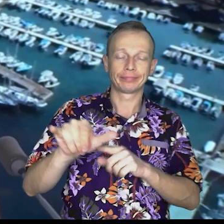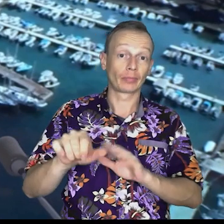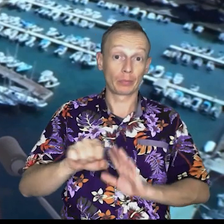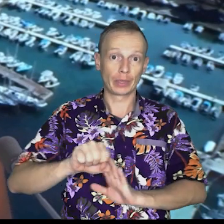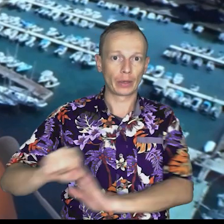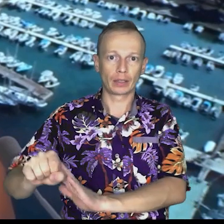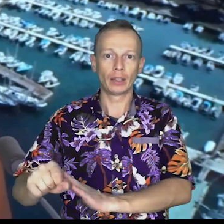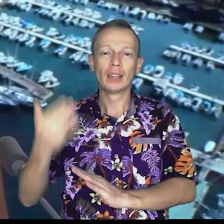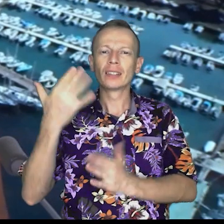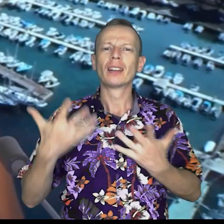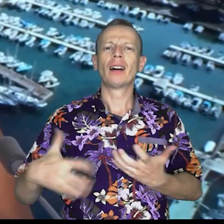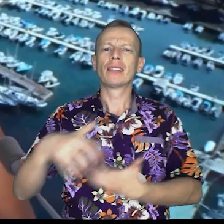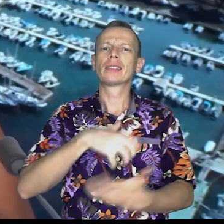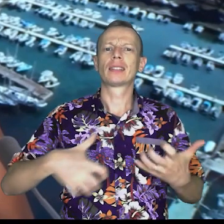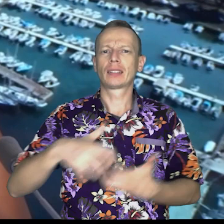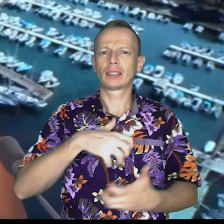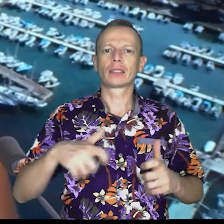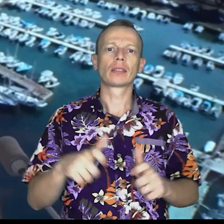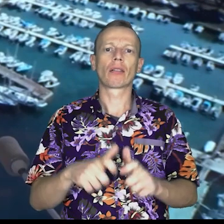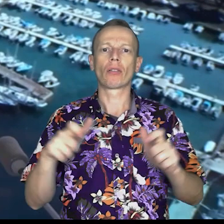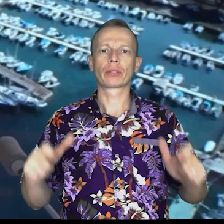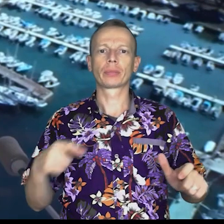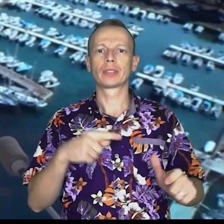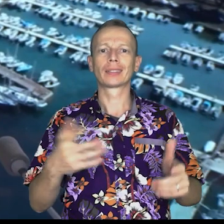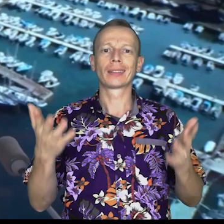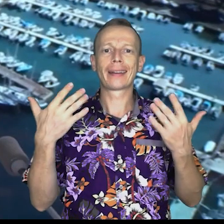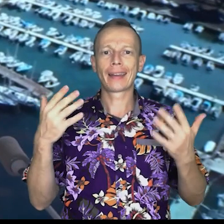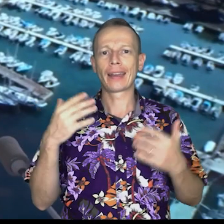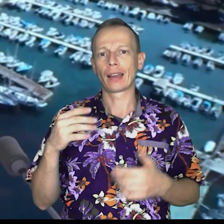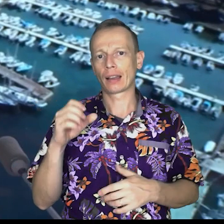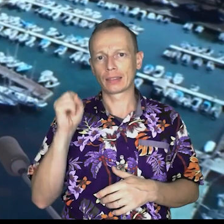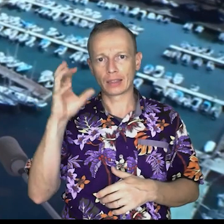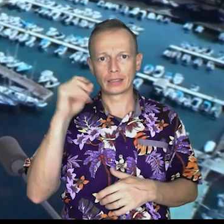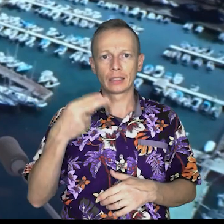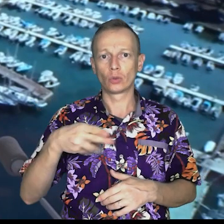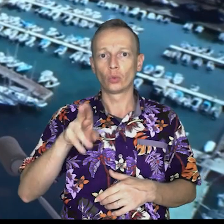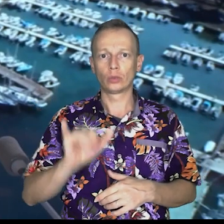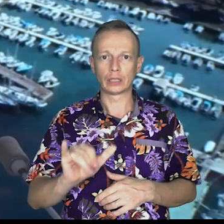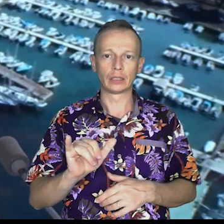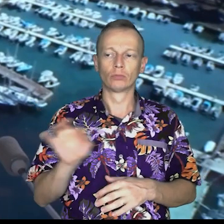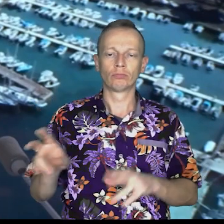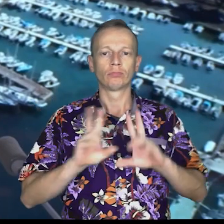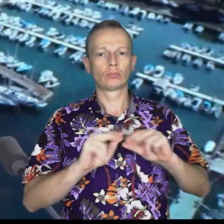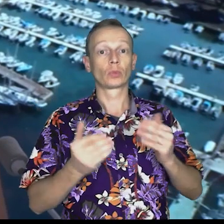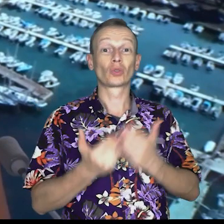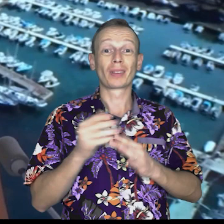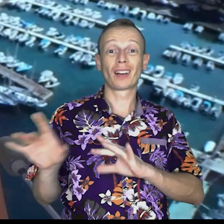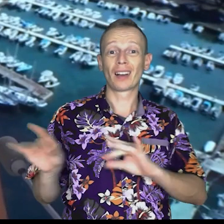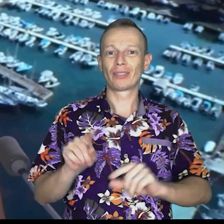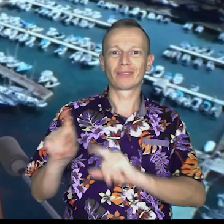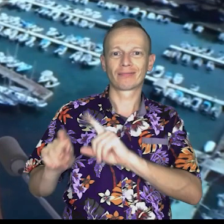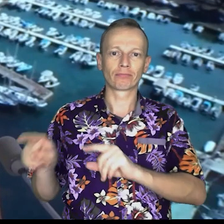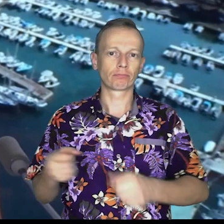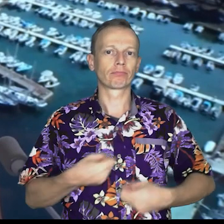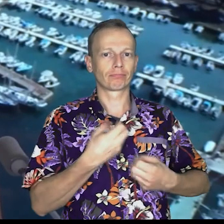priorités, notamment la crise que traverse aujourd'hui la société RTT Nui. Je vous propose de l'écouter au micro d'Ibrahim Ahmed Aziz